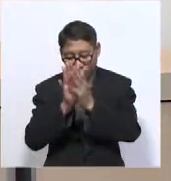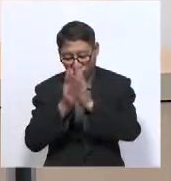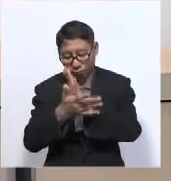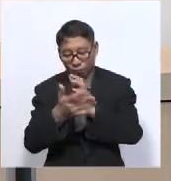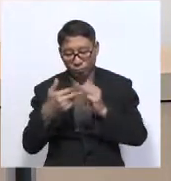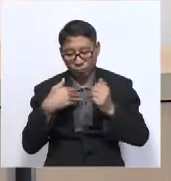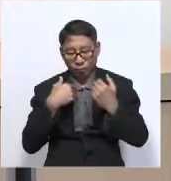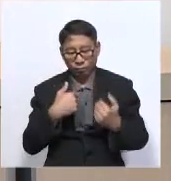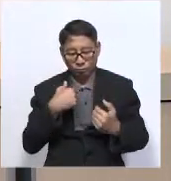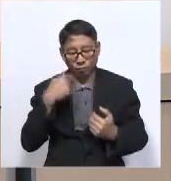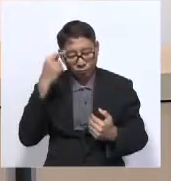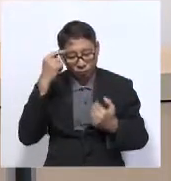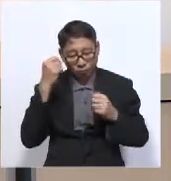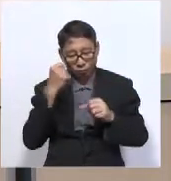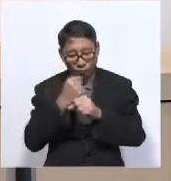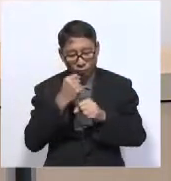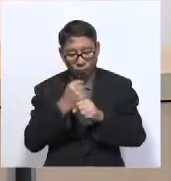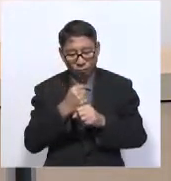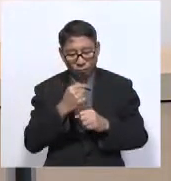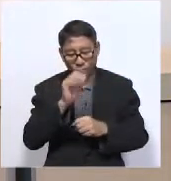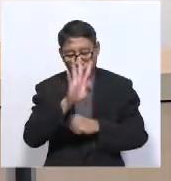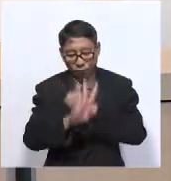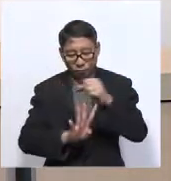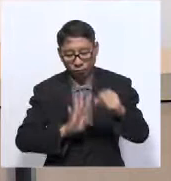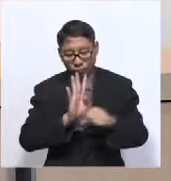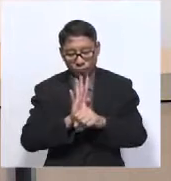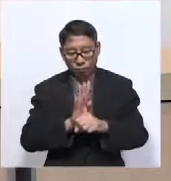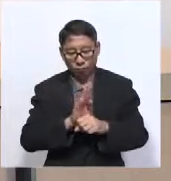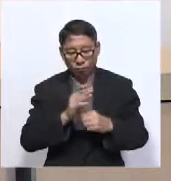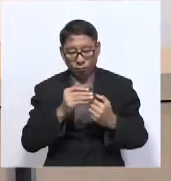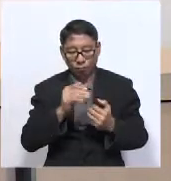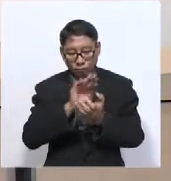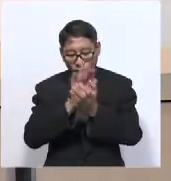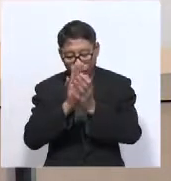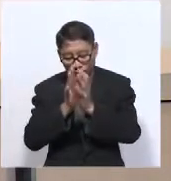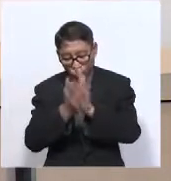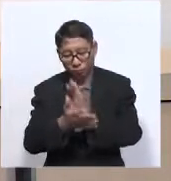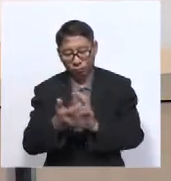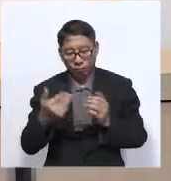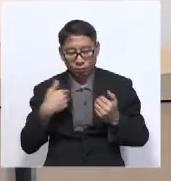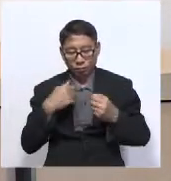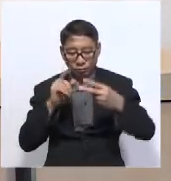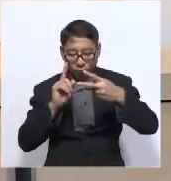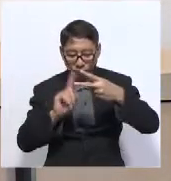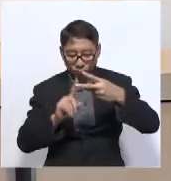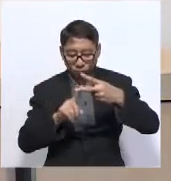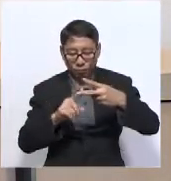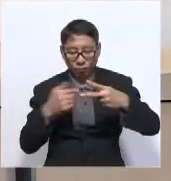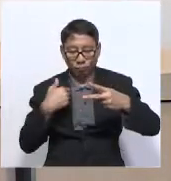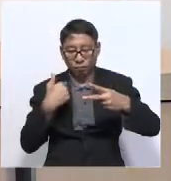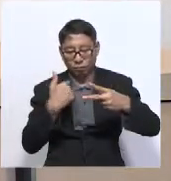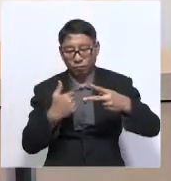ผมคิดว่าตรงนั้นน่ะอาจจะทำให้เรา4ปีเราอาจจะต้องตกไปเพราะว่ามันถูกเปลี่ยนไปหมดอันที่สองก็คือสิ่ง